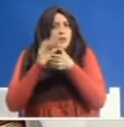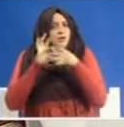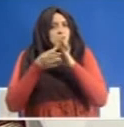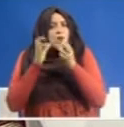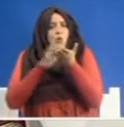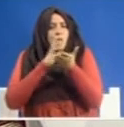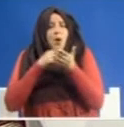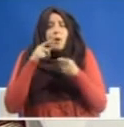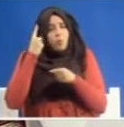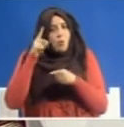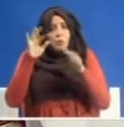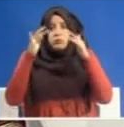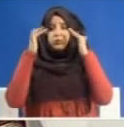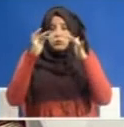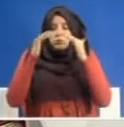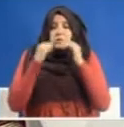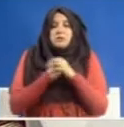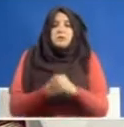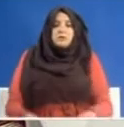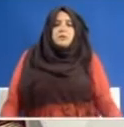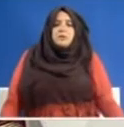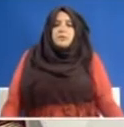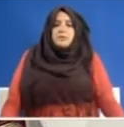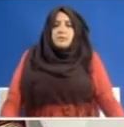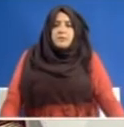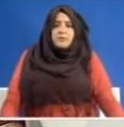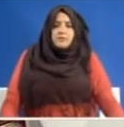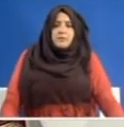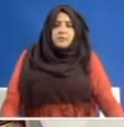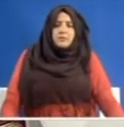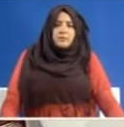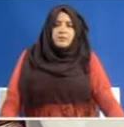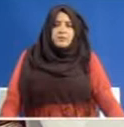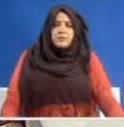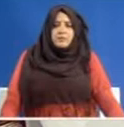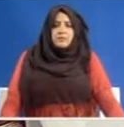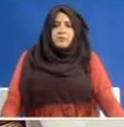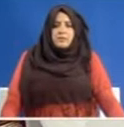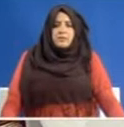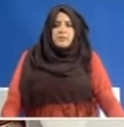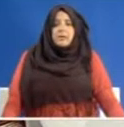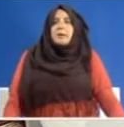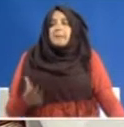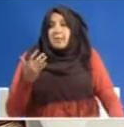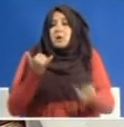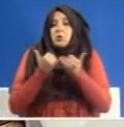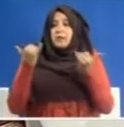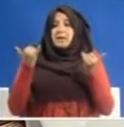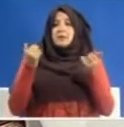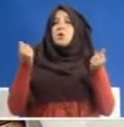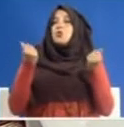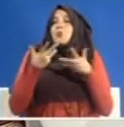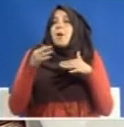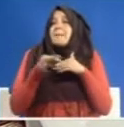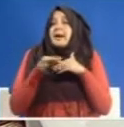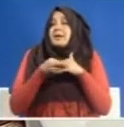لأستفيد منهم ولأستعين بكلام الله. طبعا طيب كم شحال عندكم في